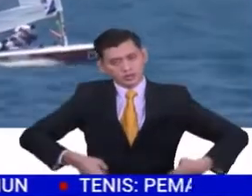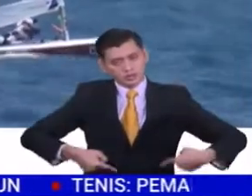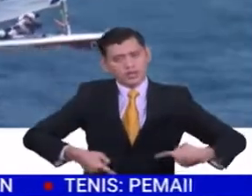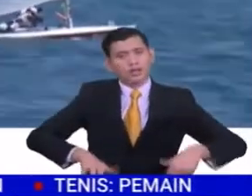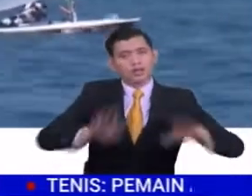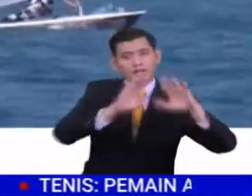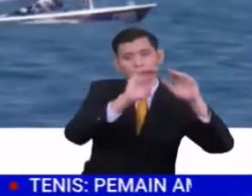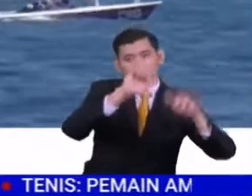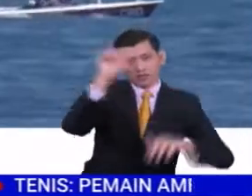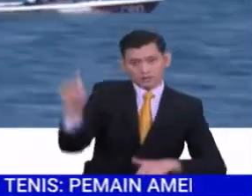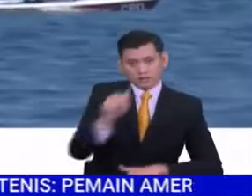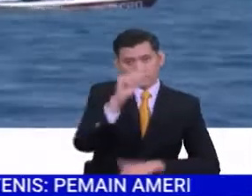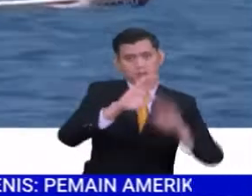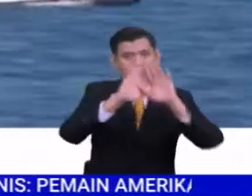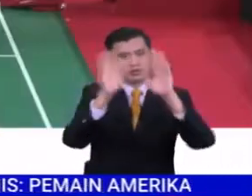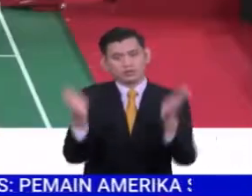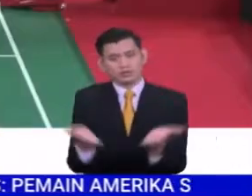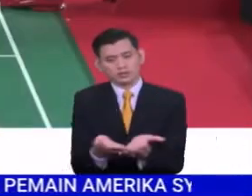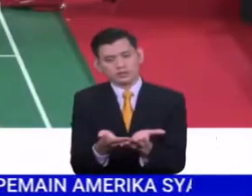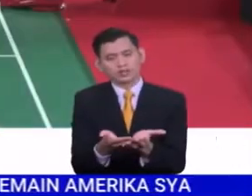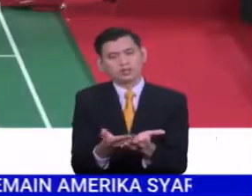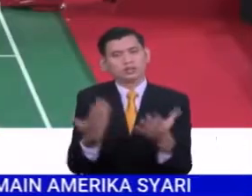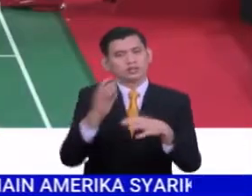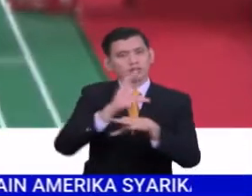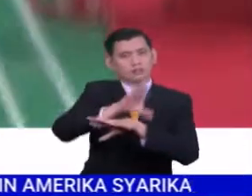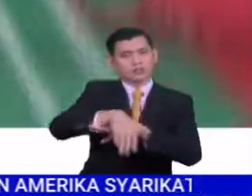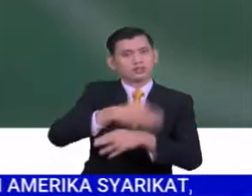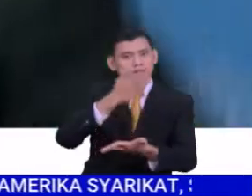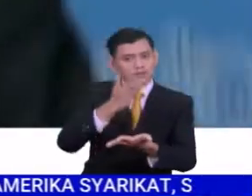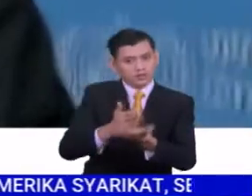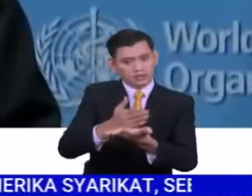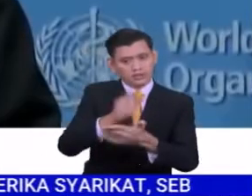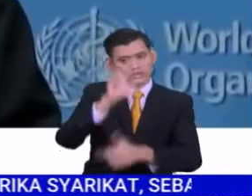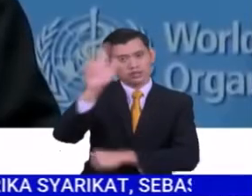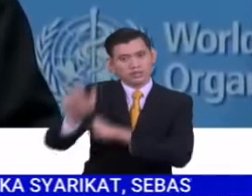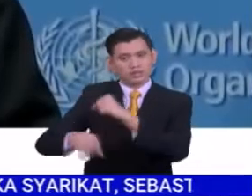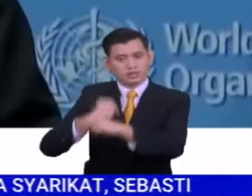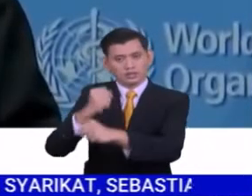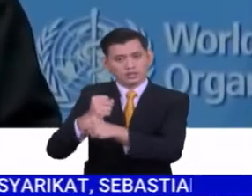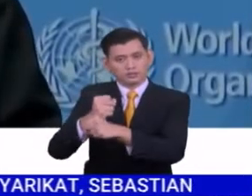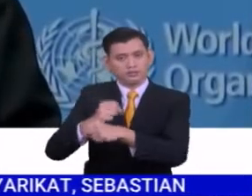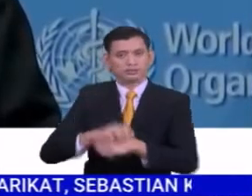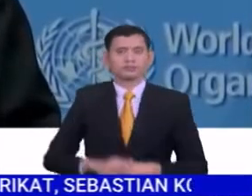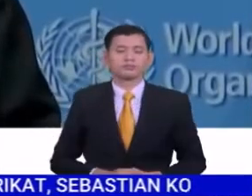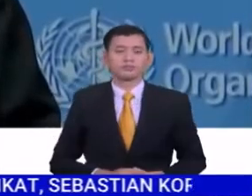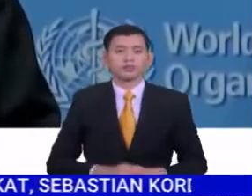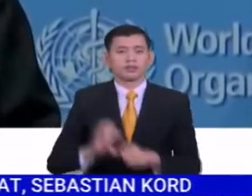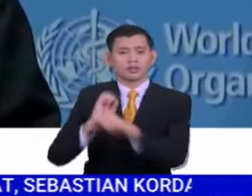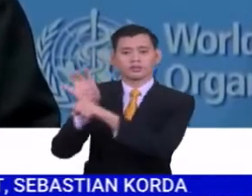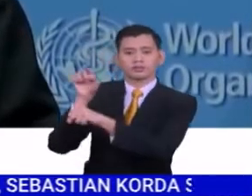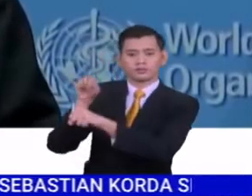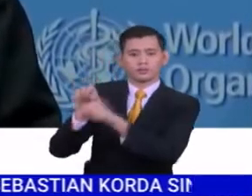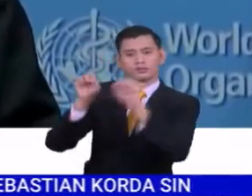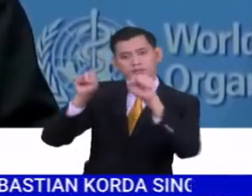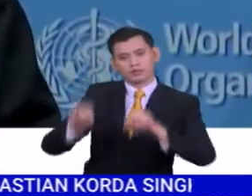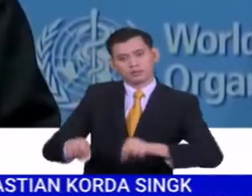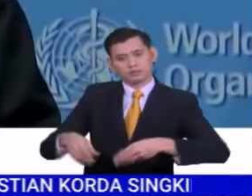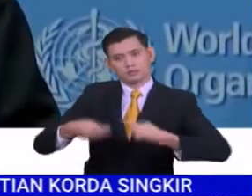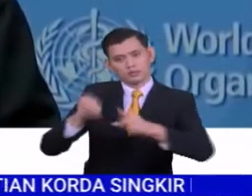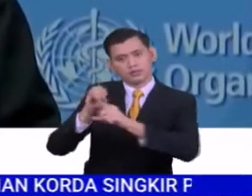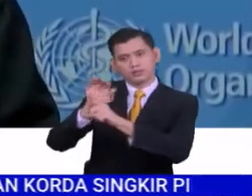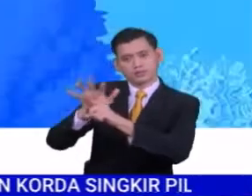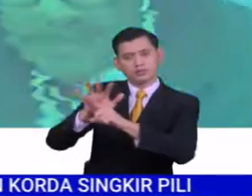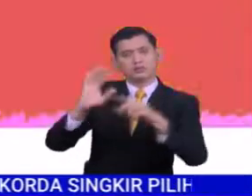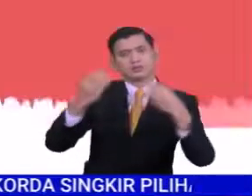dan dunia dijadual berlangsung dalam tempoh 3 tahun ini. COVID-19 can be characterized as